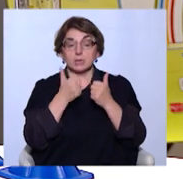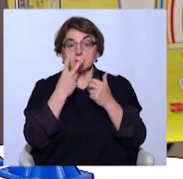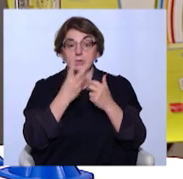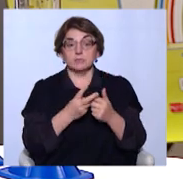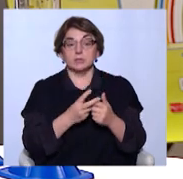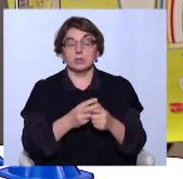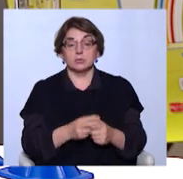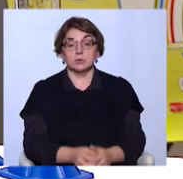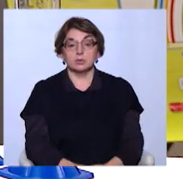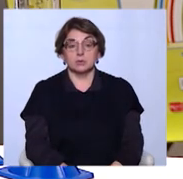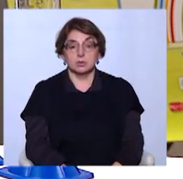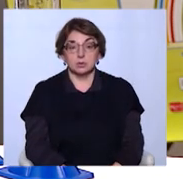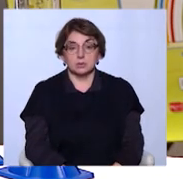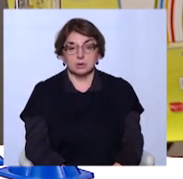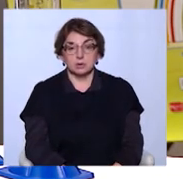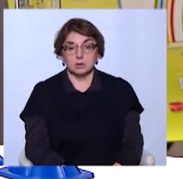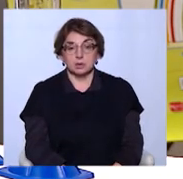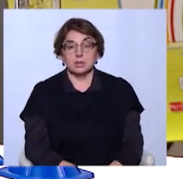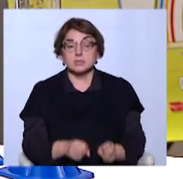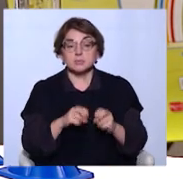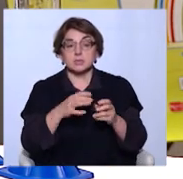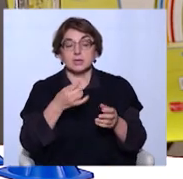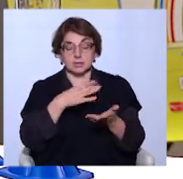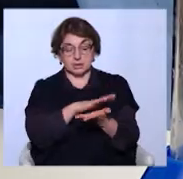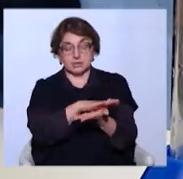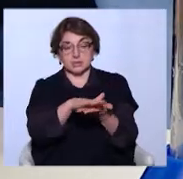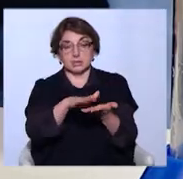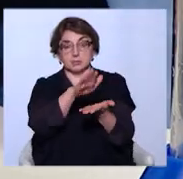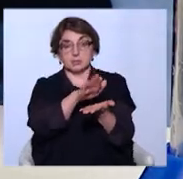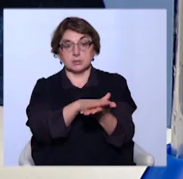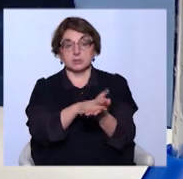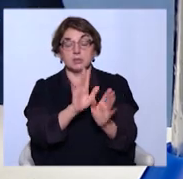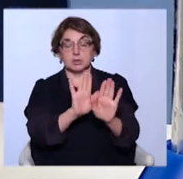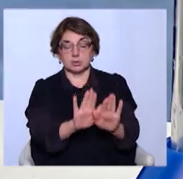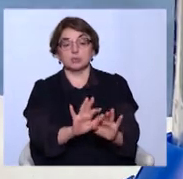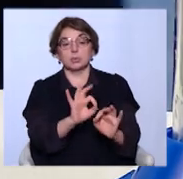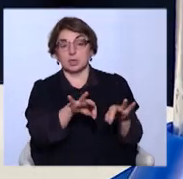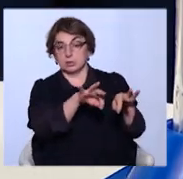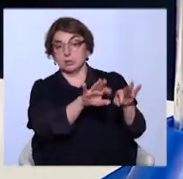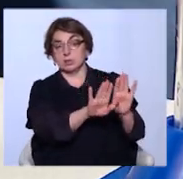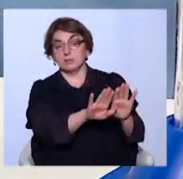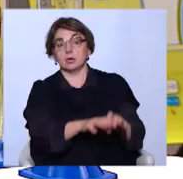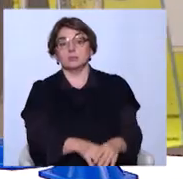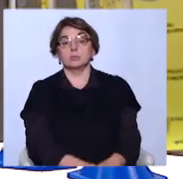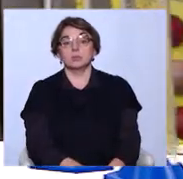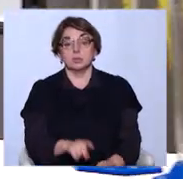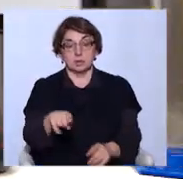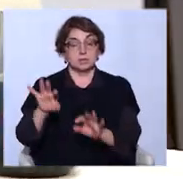დავინახოთ, დავდგა თეთრ ზედაპირზე და დავაყოვნა ცოტა ხანი.